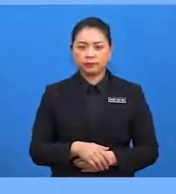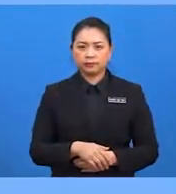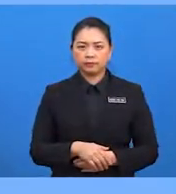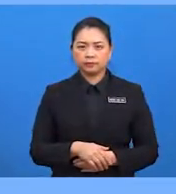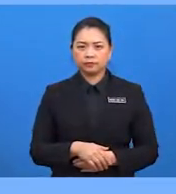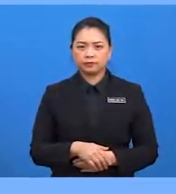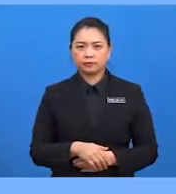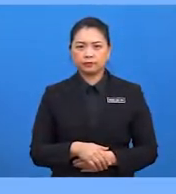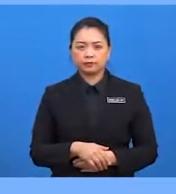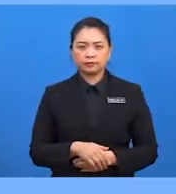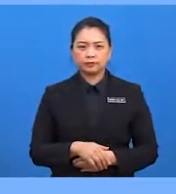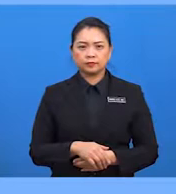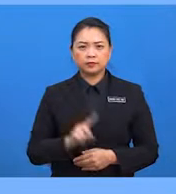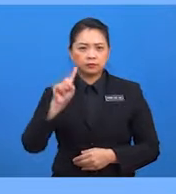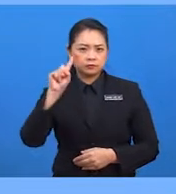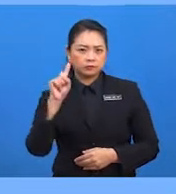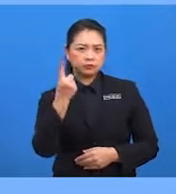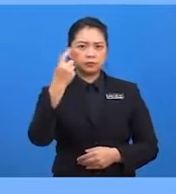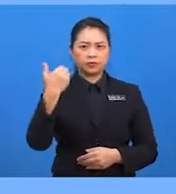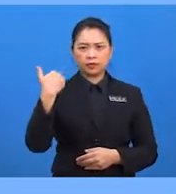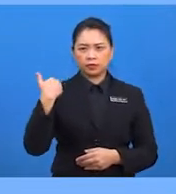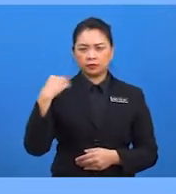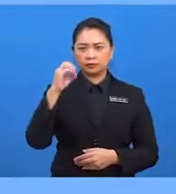Ia hanya terdiri daripada